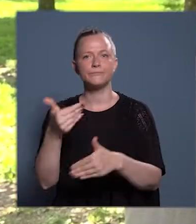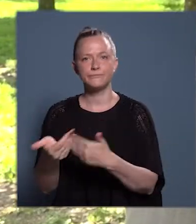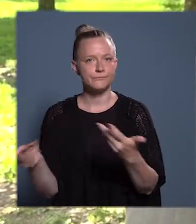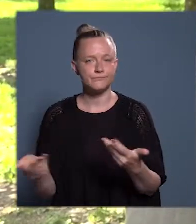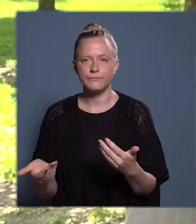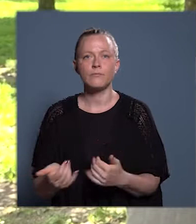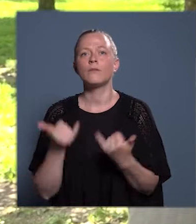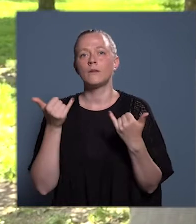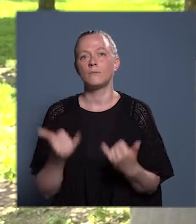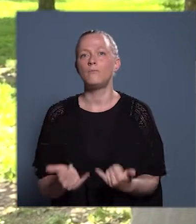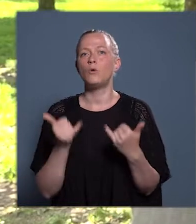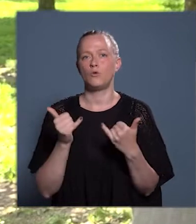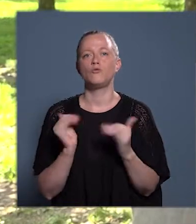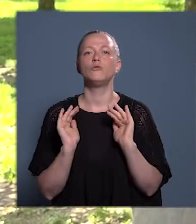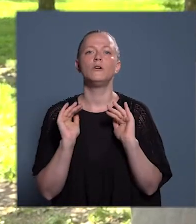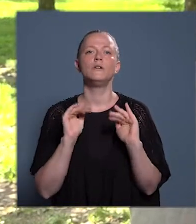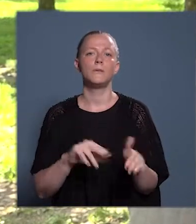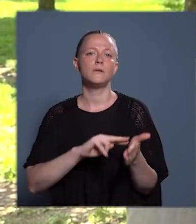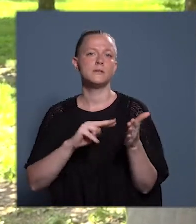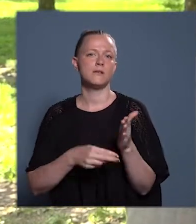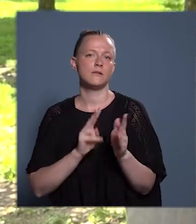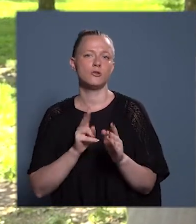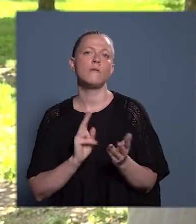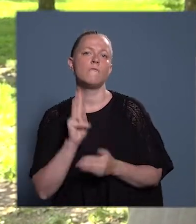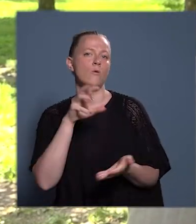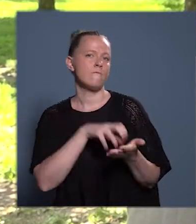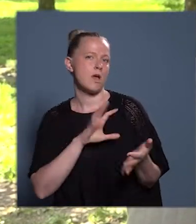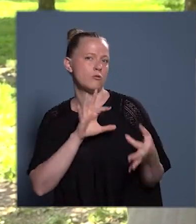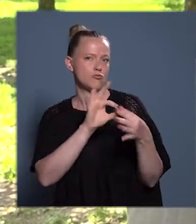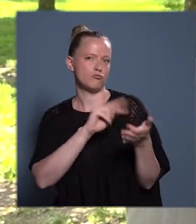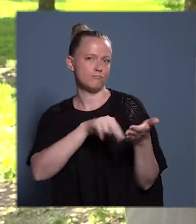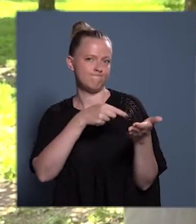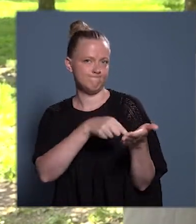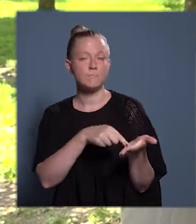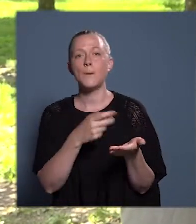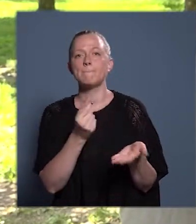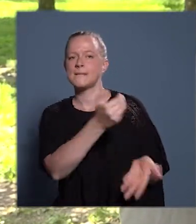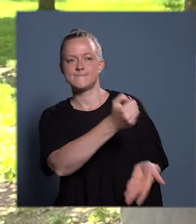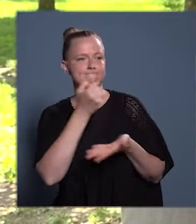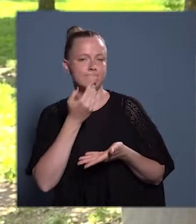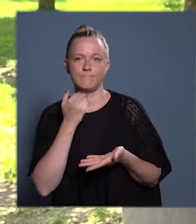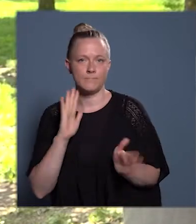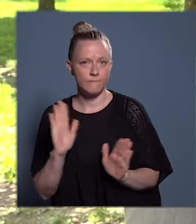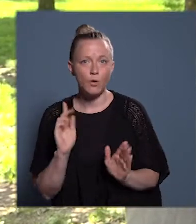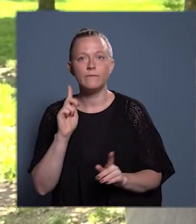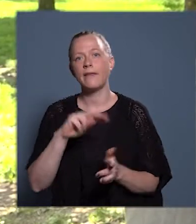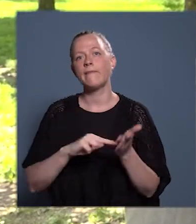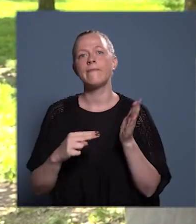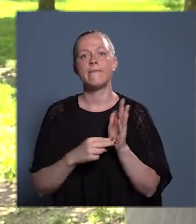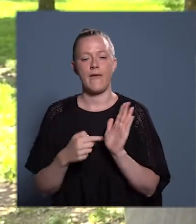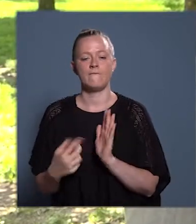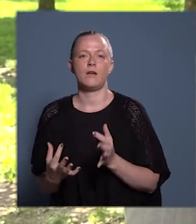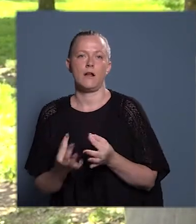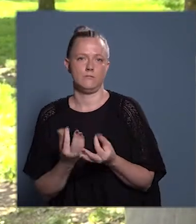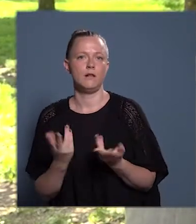most kell a támogatási szerződést megkötnünk a fővárossal, tehát a tényleges pénz még nincs nálunk, de ez csak a tervek birtokában lehet